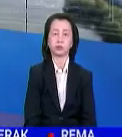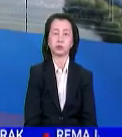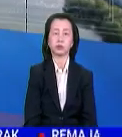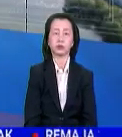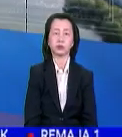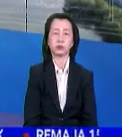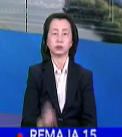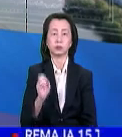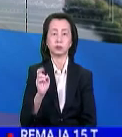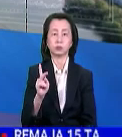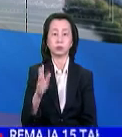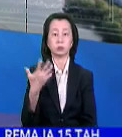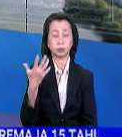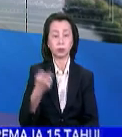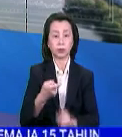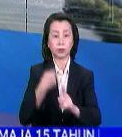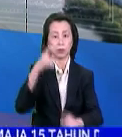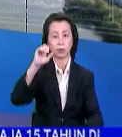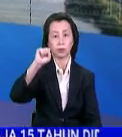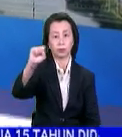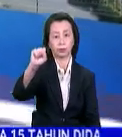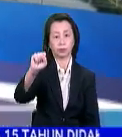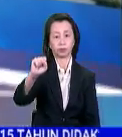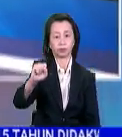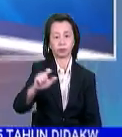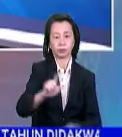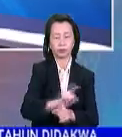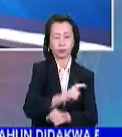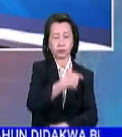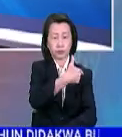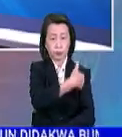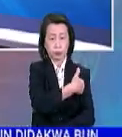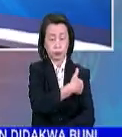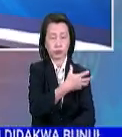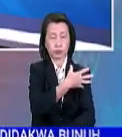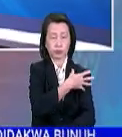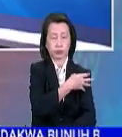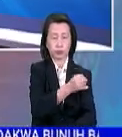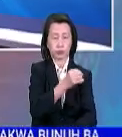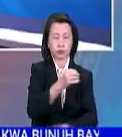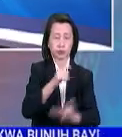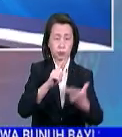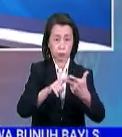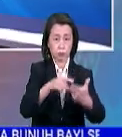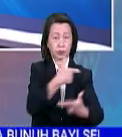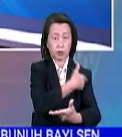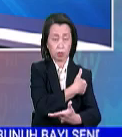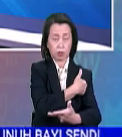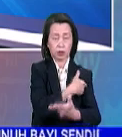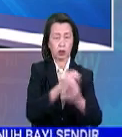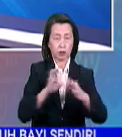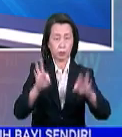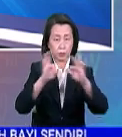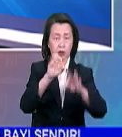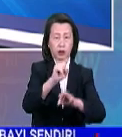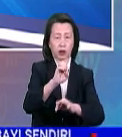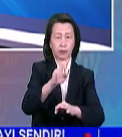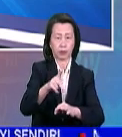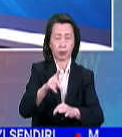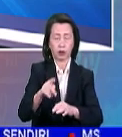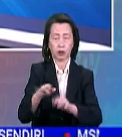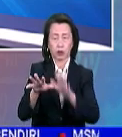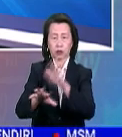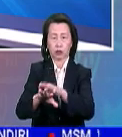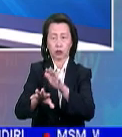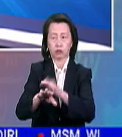Hai baik yang berita dari sebuah lengkap kan vaksinasi dan dosis Benggala Anda utamakan shopee Elok